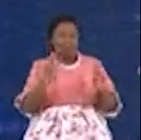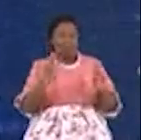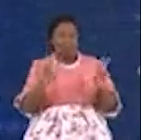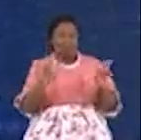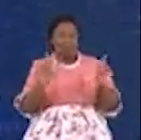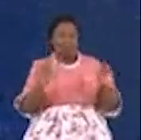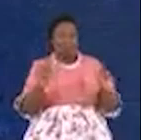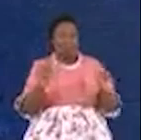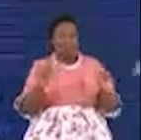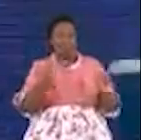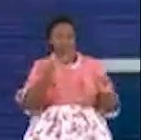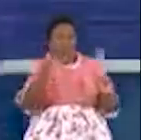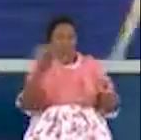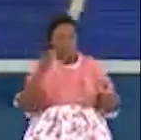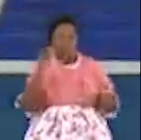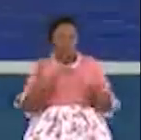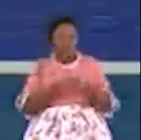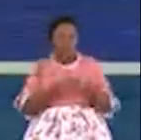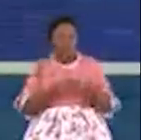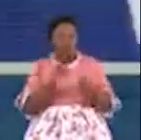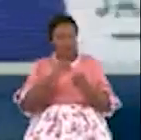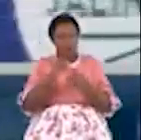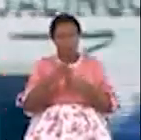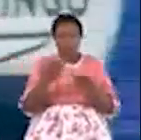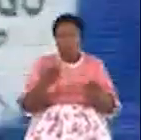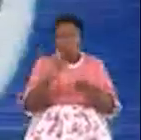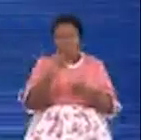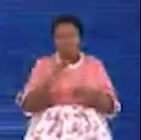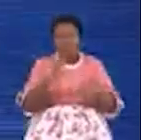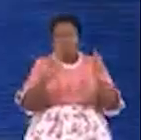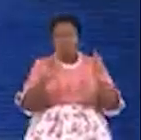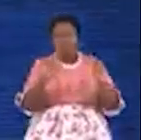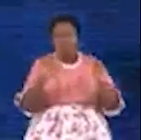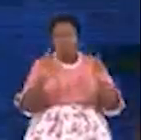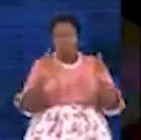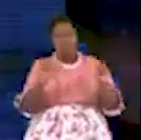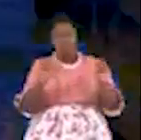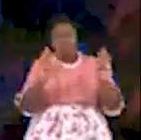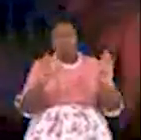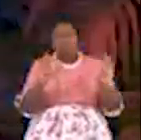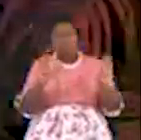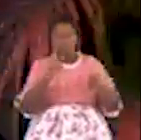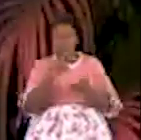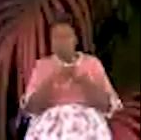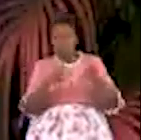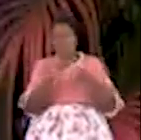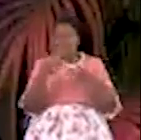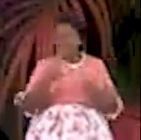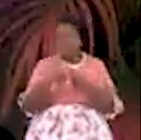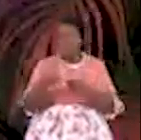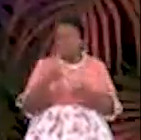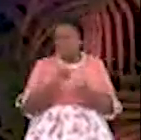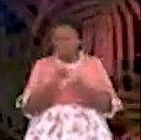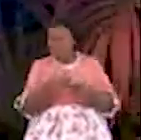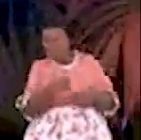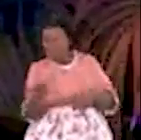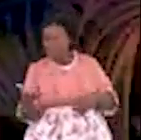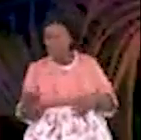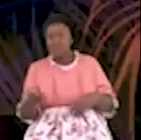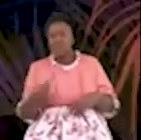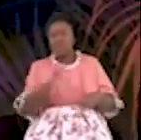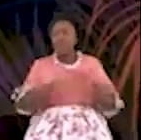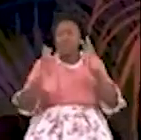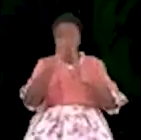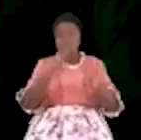ọzọ, o nwere ike ịgwọ gị. O nwere ike ime ka ị zuo oke. N'abalị a, ọ ga-eme